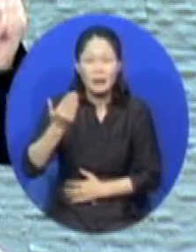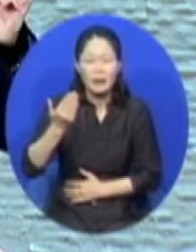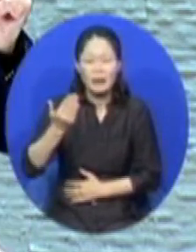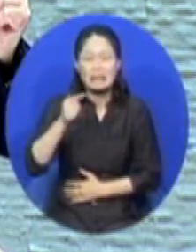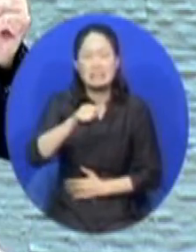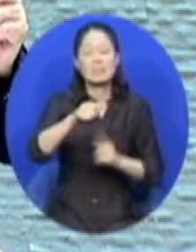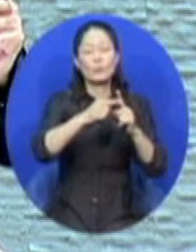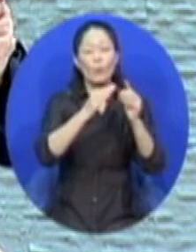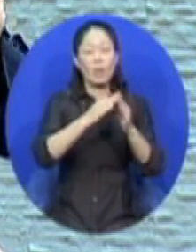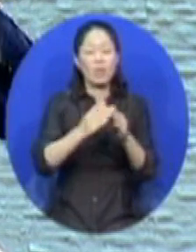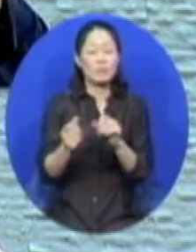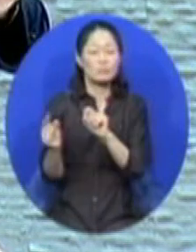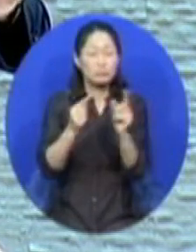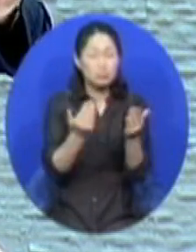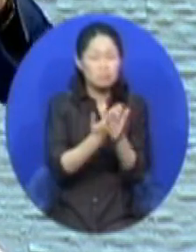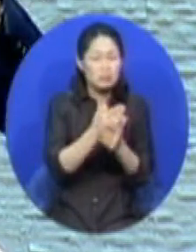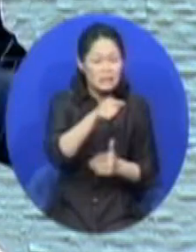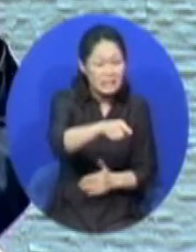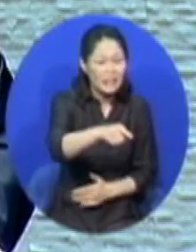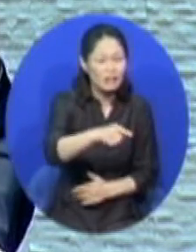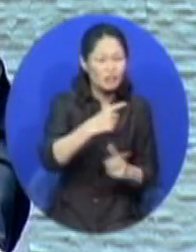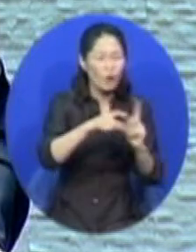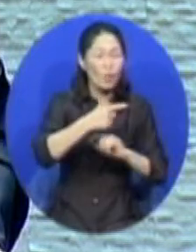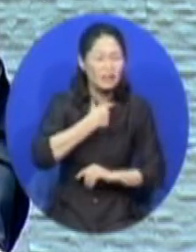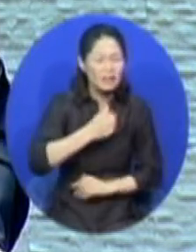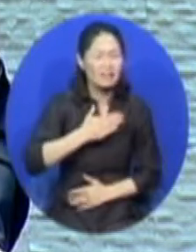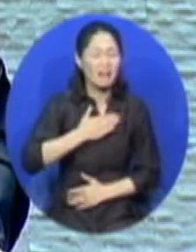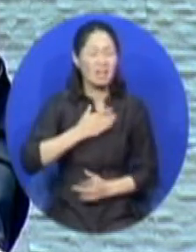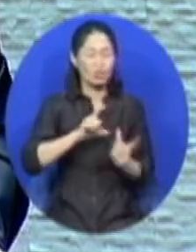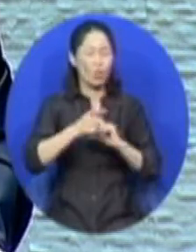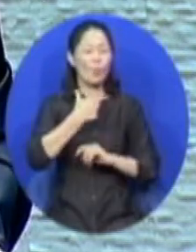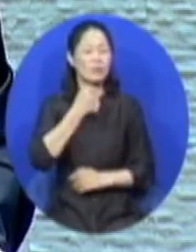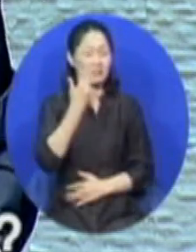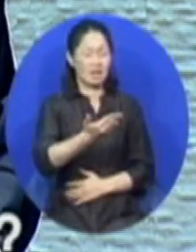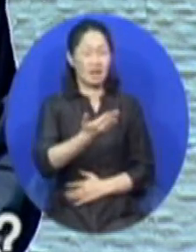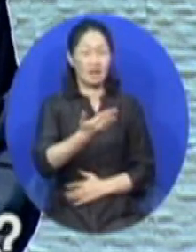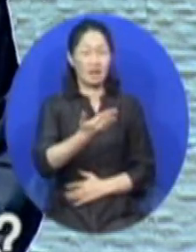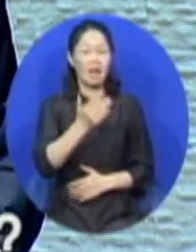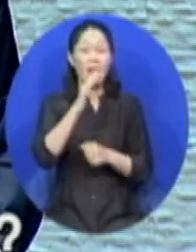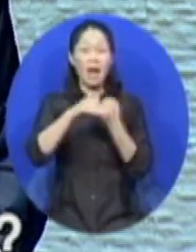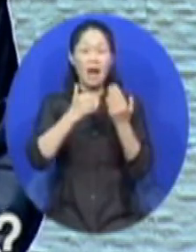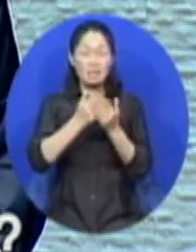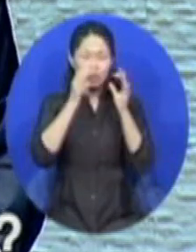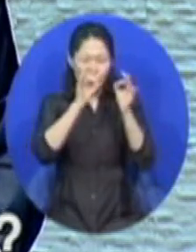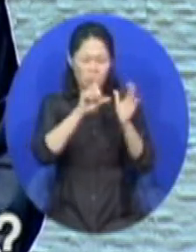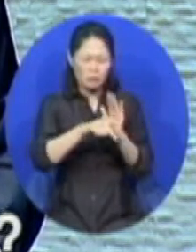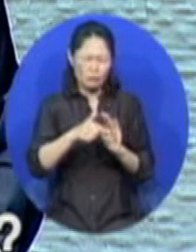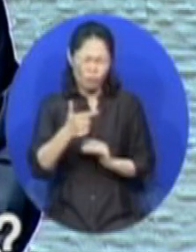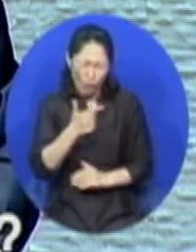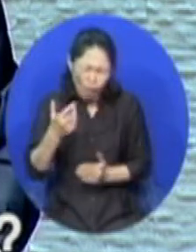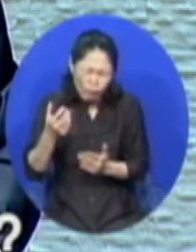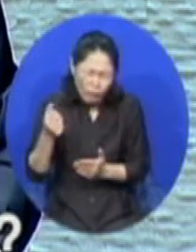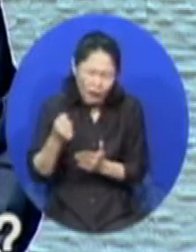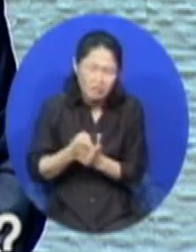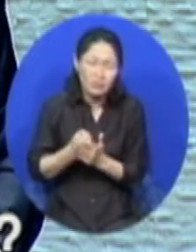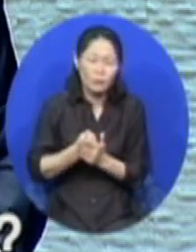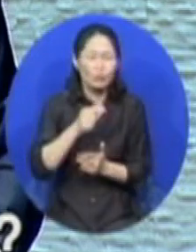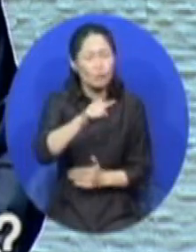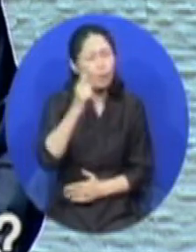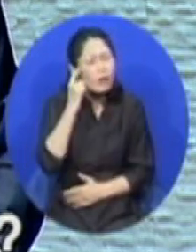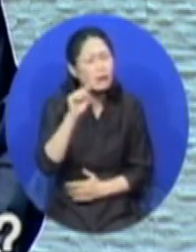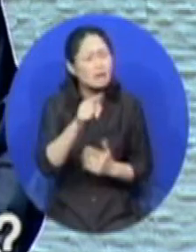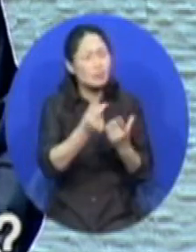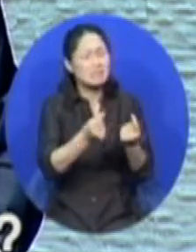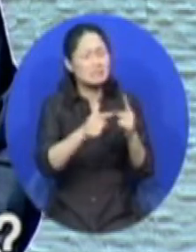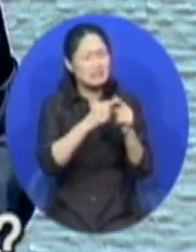이 교회 꿈 누가 더 원 아냐 내가 더 원 아냐 하나님이 보실 때 너무 안타까운 거에요 너의 또 지도를 그렇게